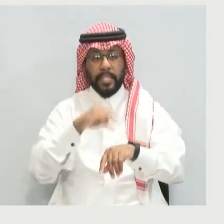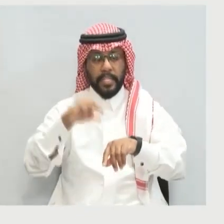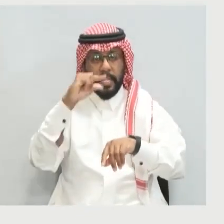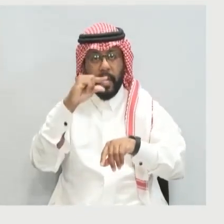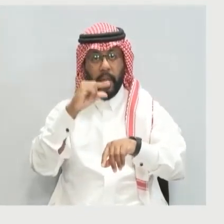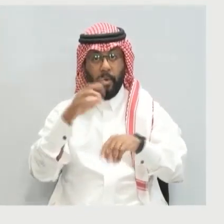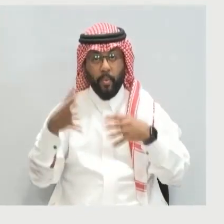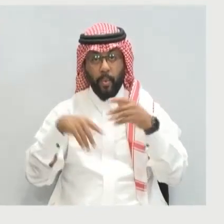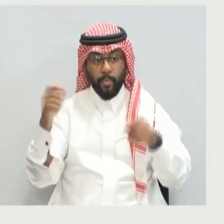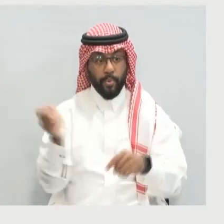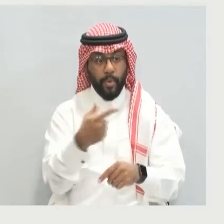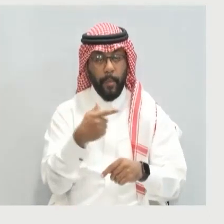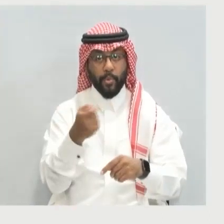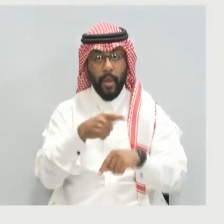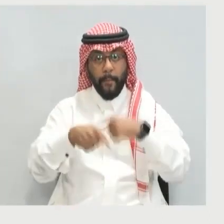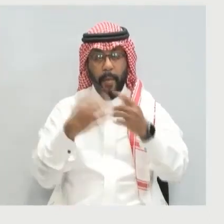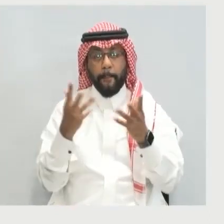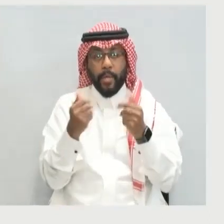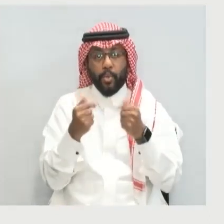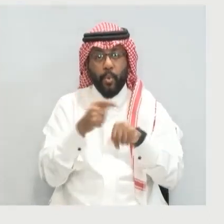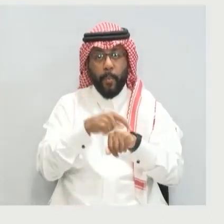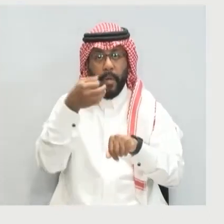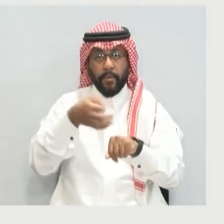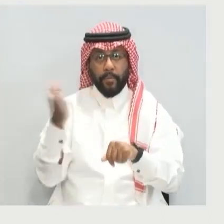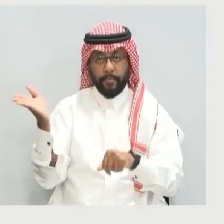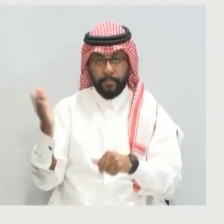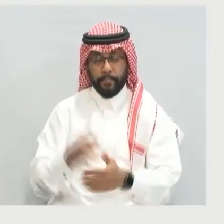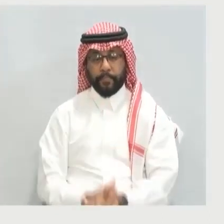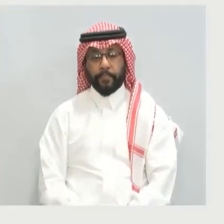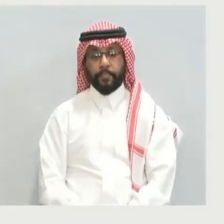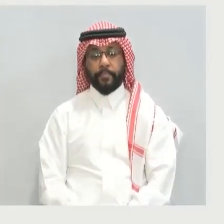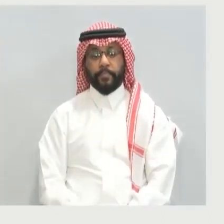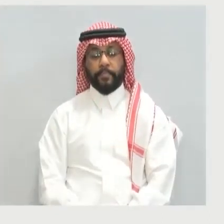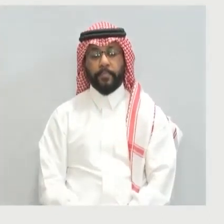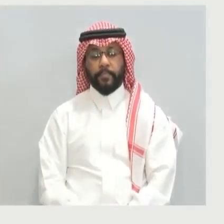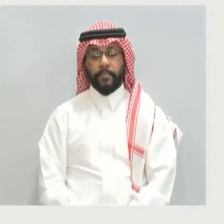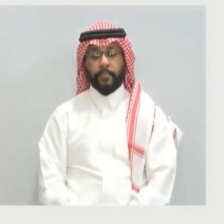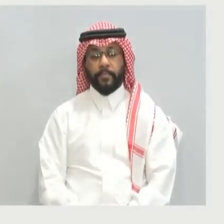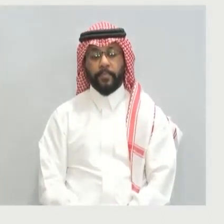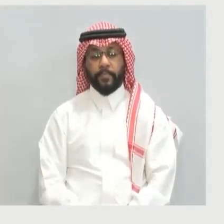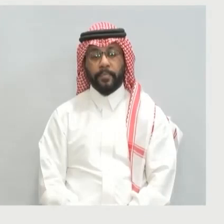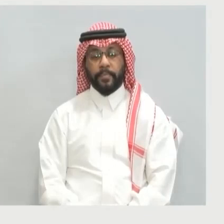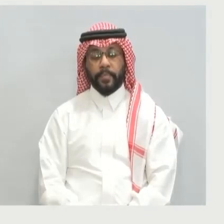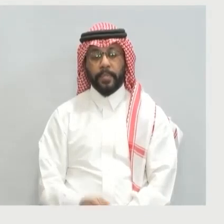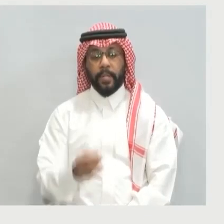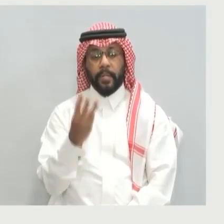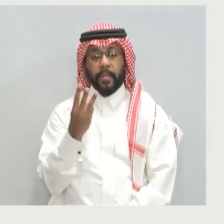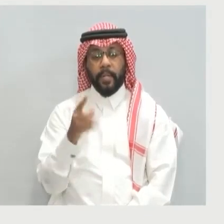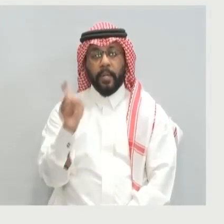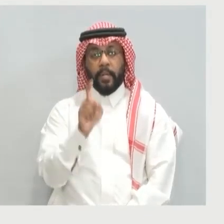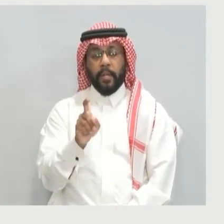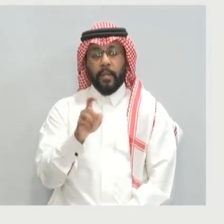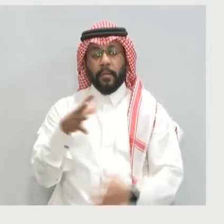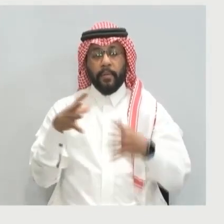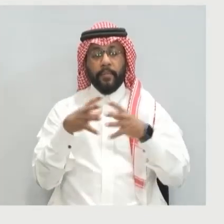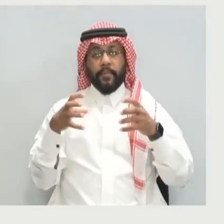العلاقه بين السرعات المحسوبه في هذا السؤال وايضا المحسوبه في السؤال الاول وثلاثه فسر